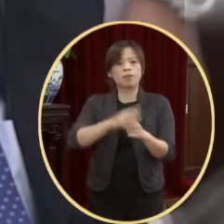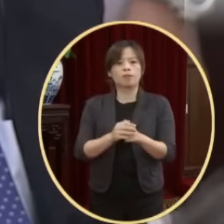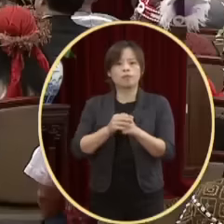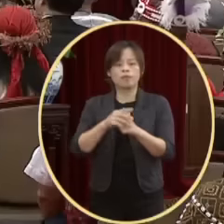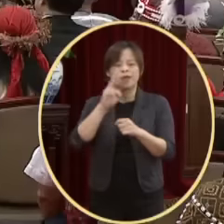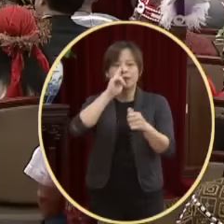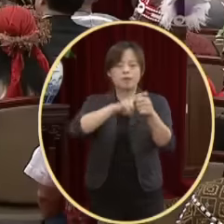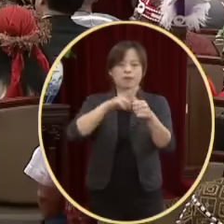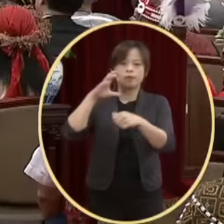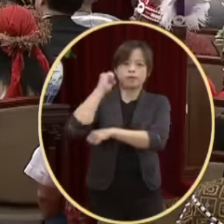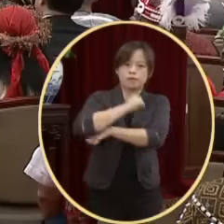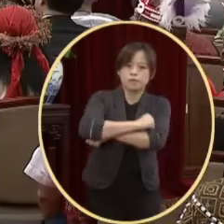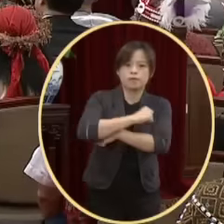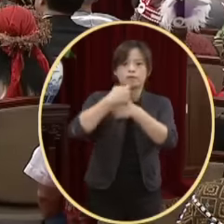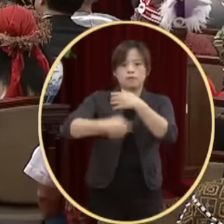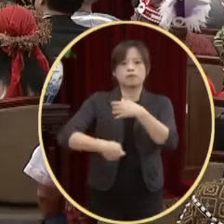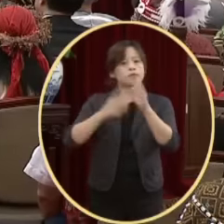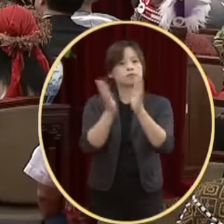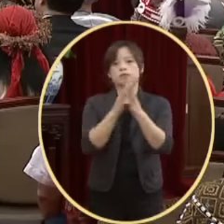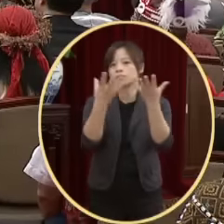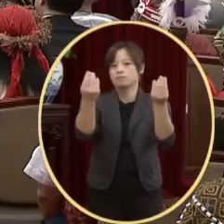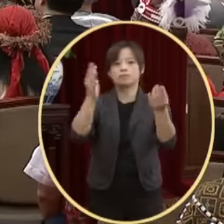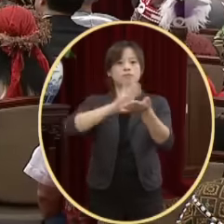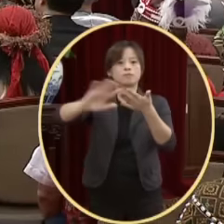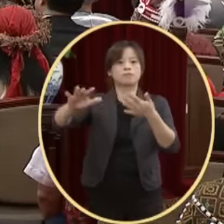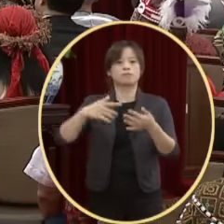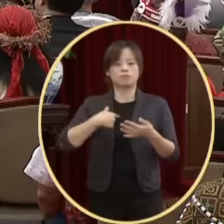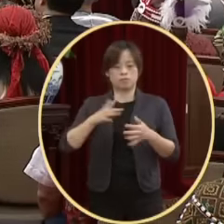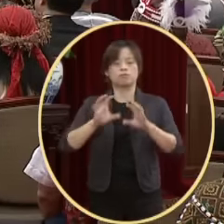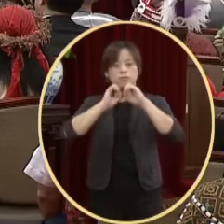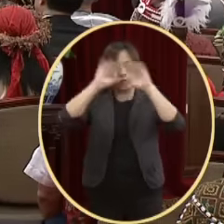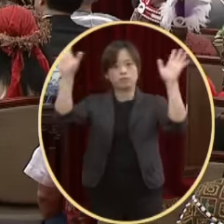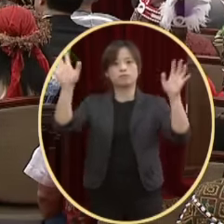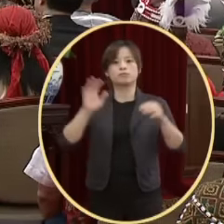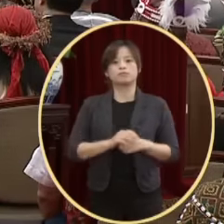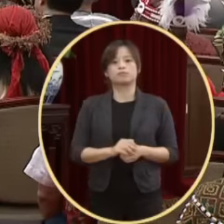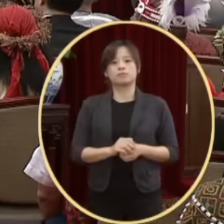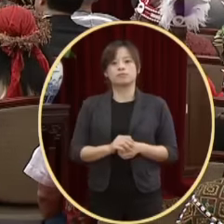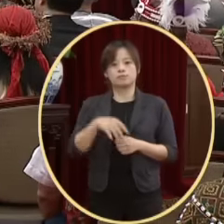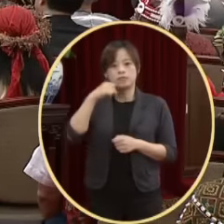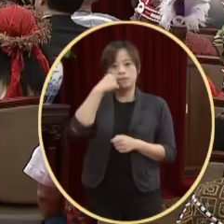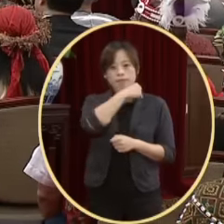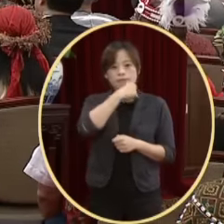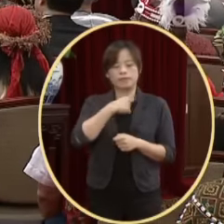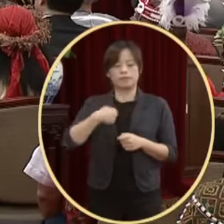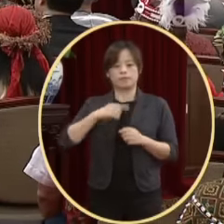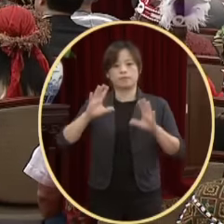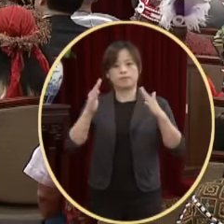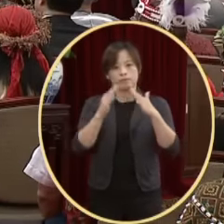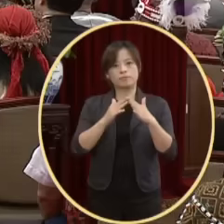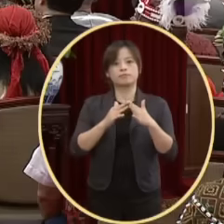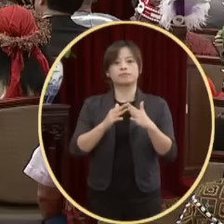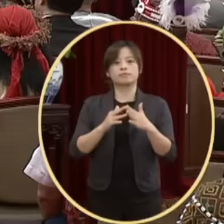压，不再有伤害。我要宣告台湾我们的国家